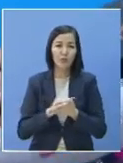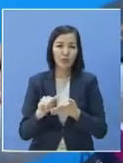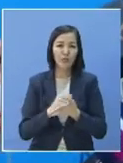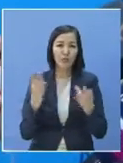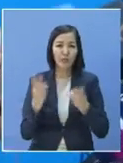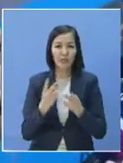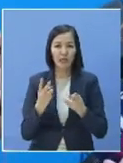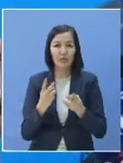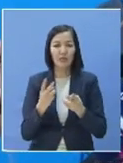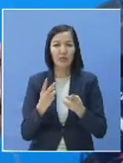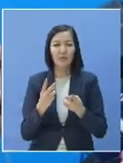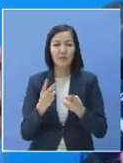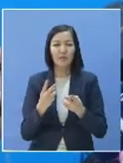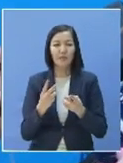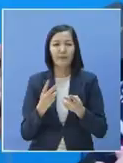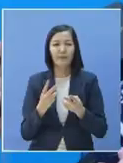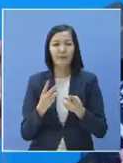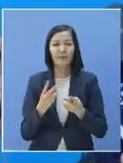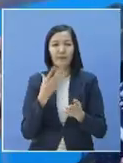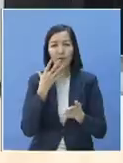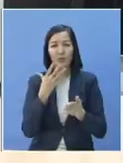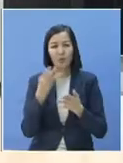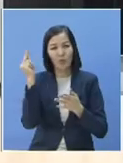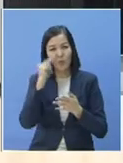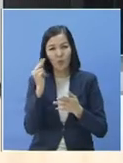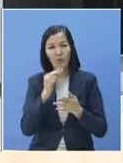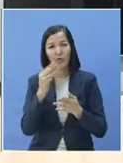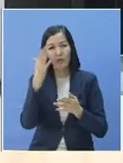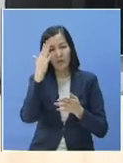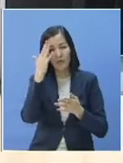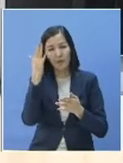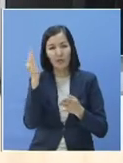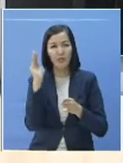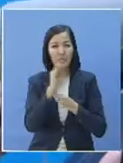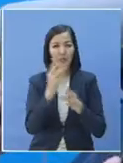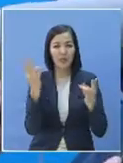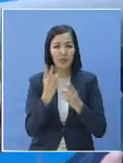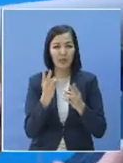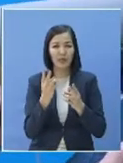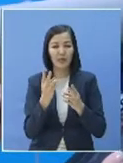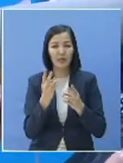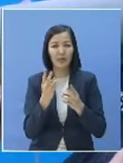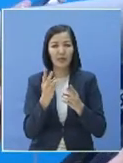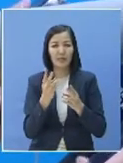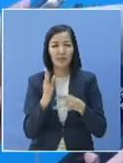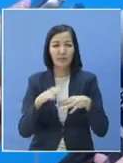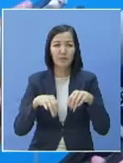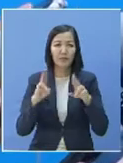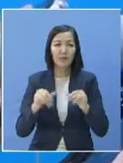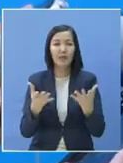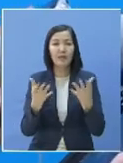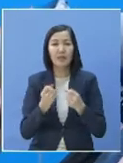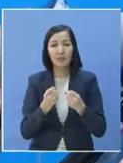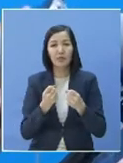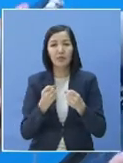ол келіп тек бояй бермейді ғой, өзін тәсілі үйрену керек. Мамандығын алса, оның бір жақсы дәрежесі,